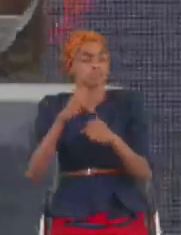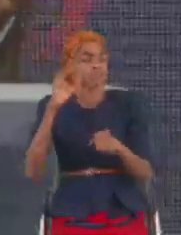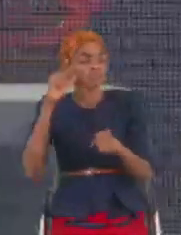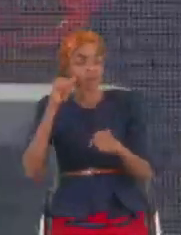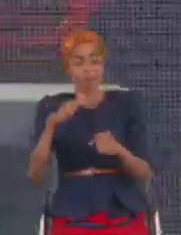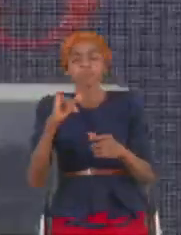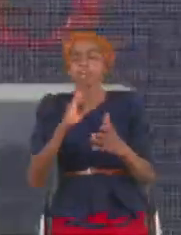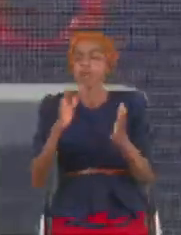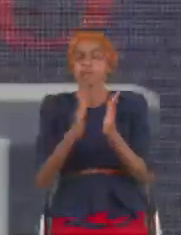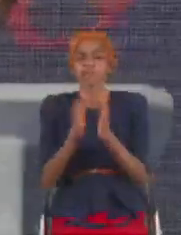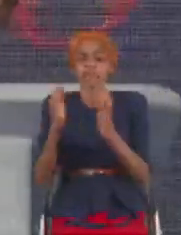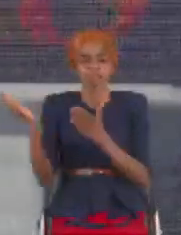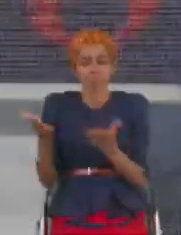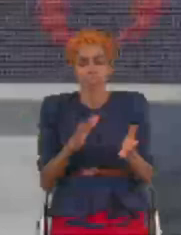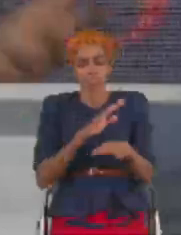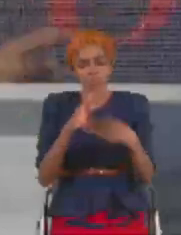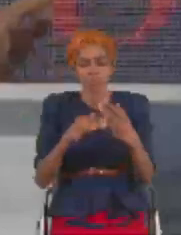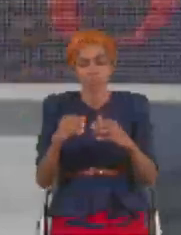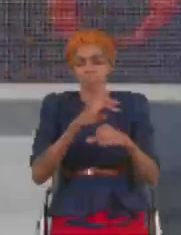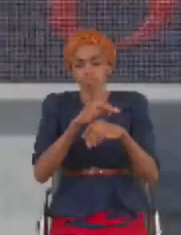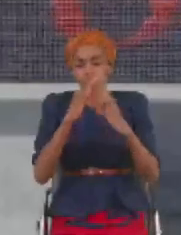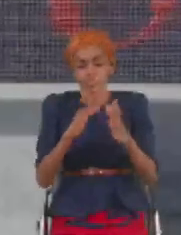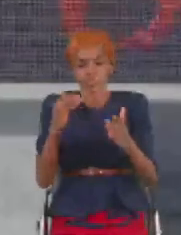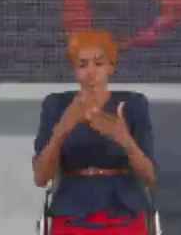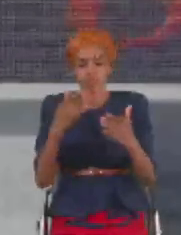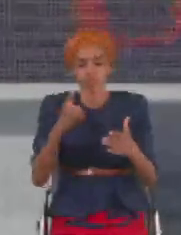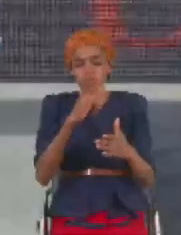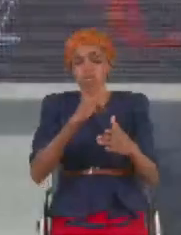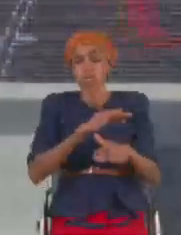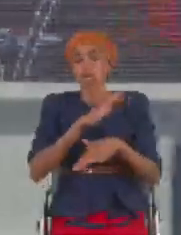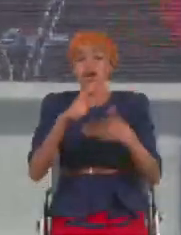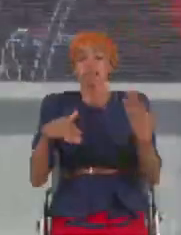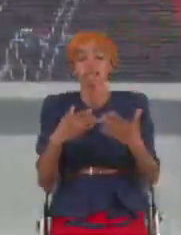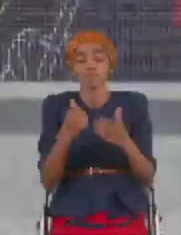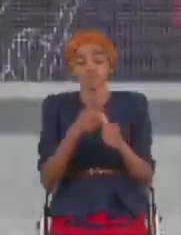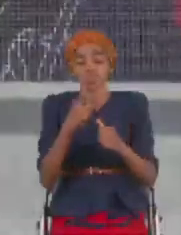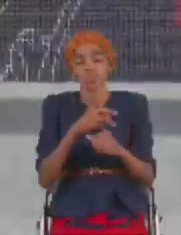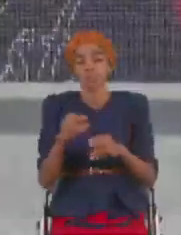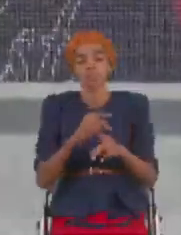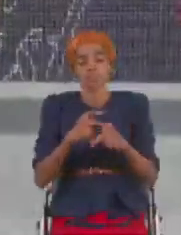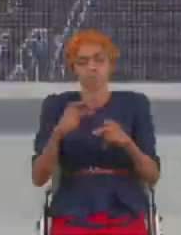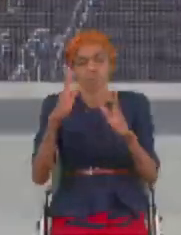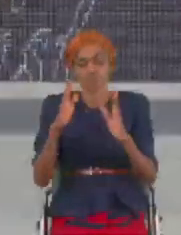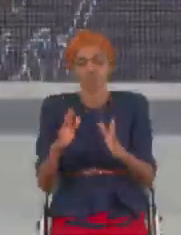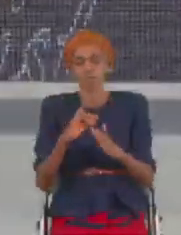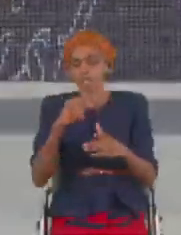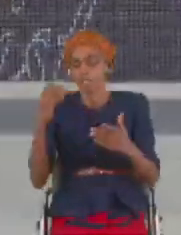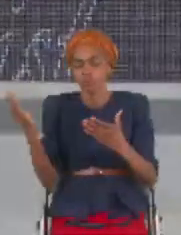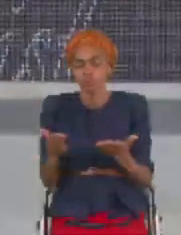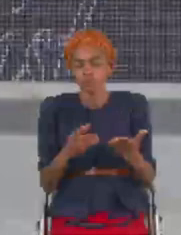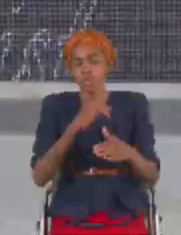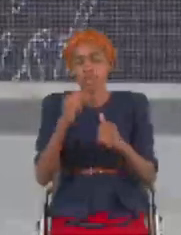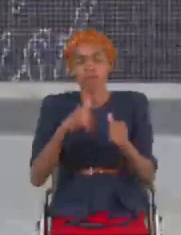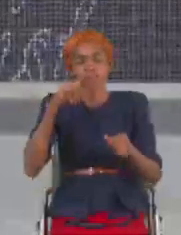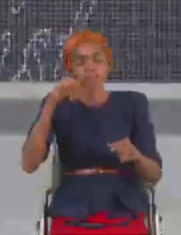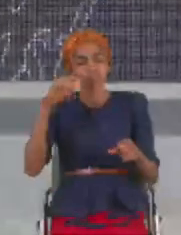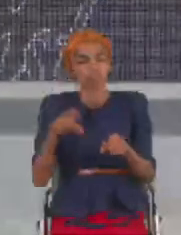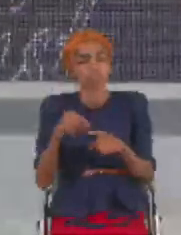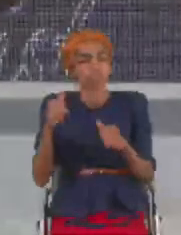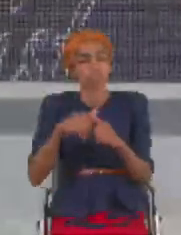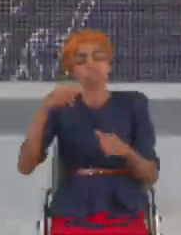de cela dans sa vie jamais terminé devant toi j'amène tout à chacun de nous chacun de nous tous les freins tout les seuls